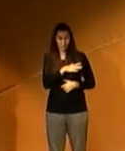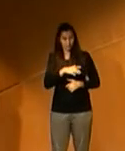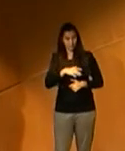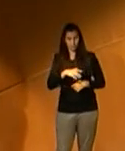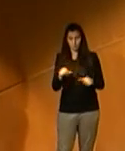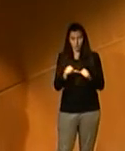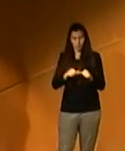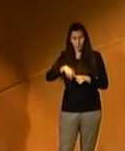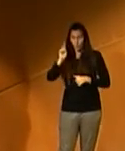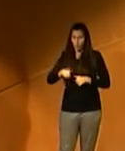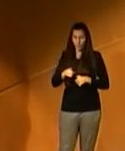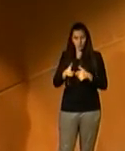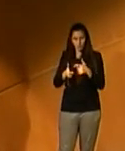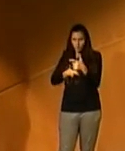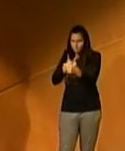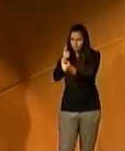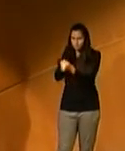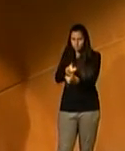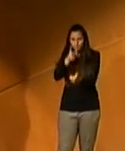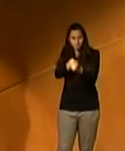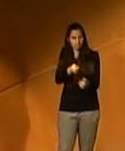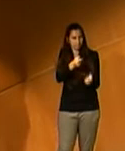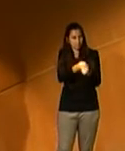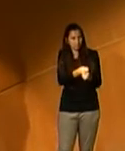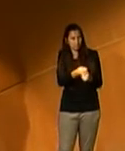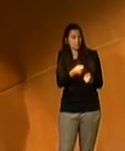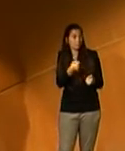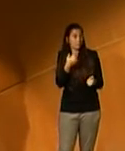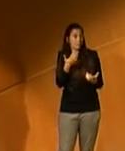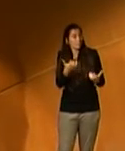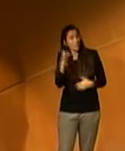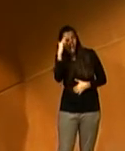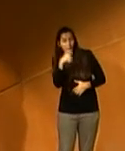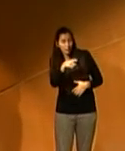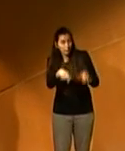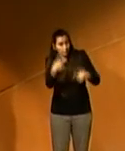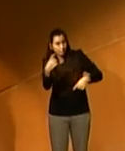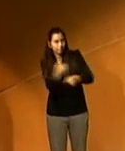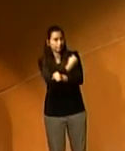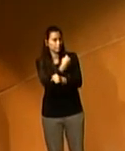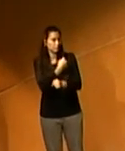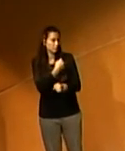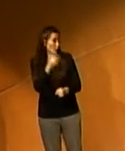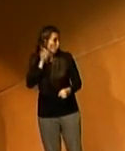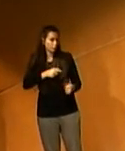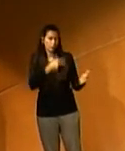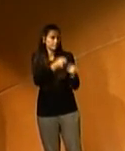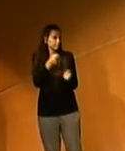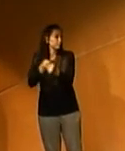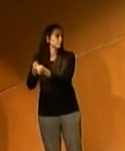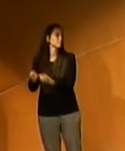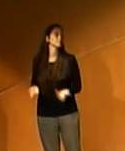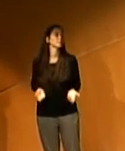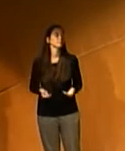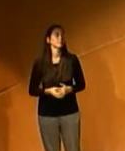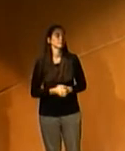de s'adapter s'ils veulent que l'élève réussisse. Hein. Voilà. Alors, l'adaptation,